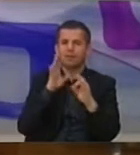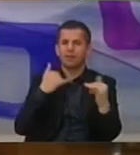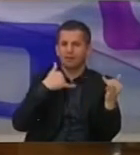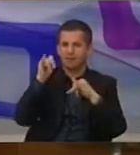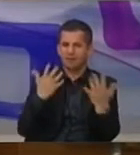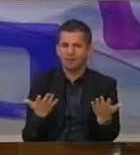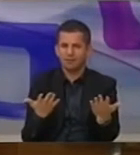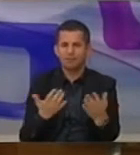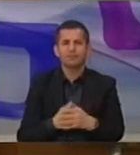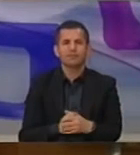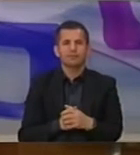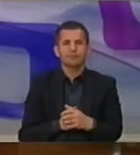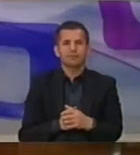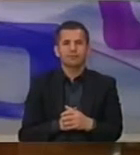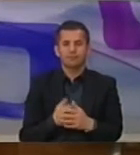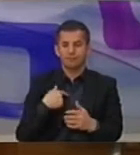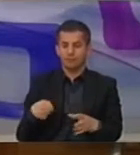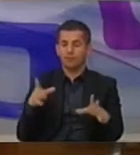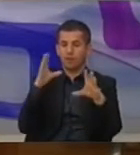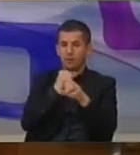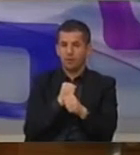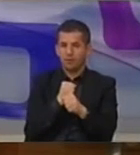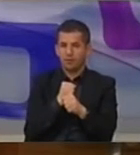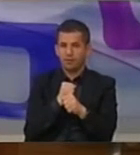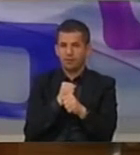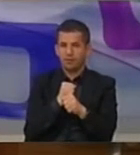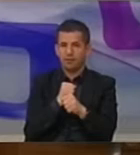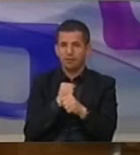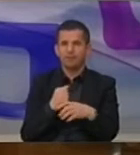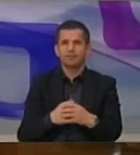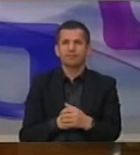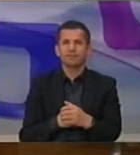zonën Schengen. Unë po e mbyll këtu duke